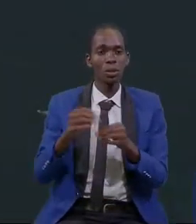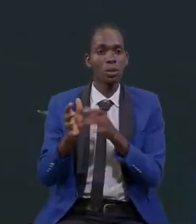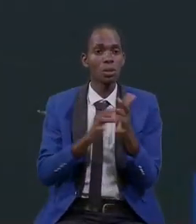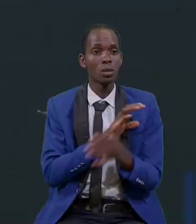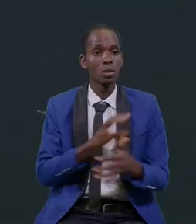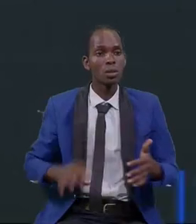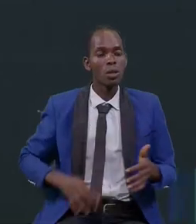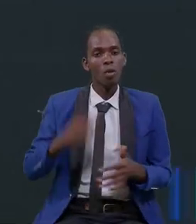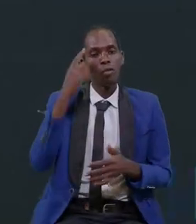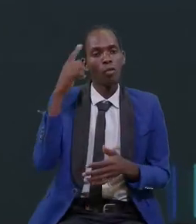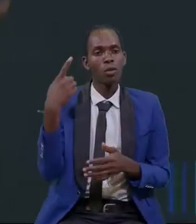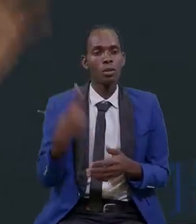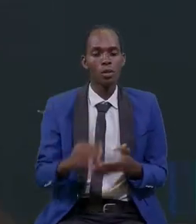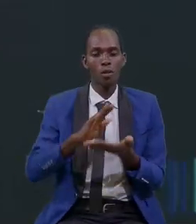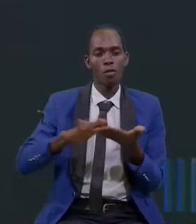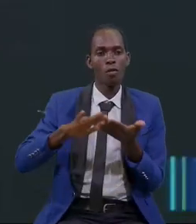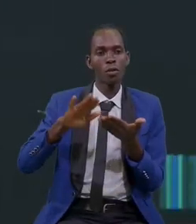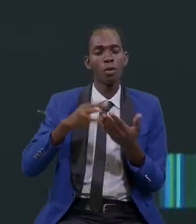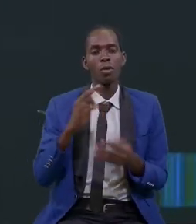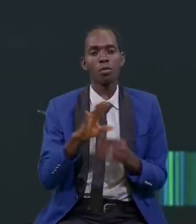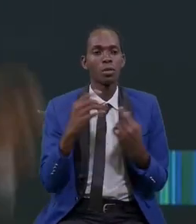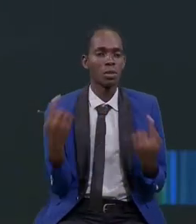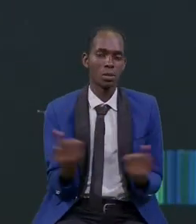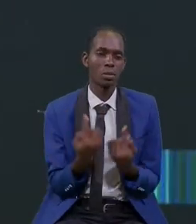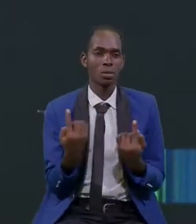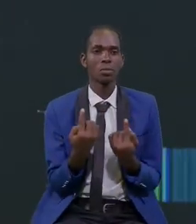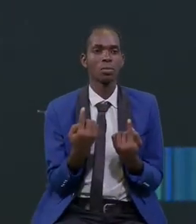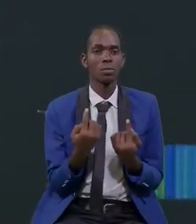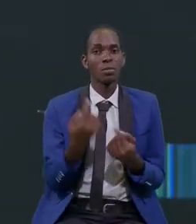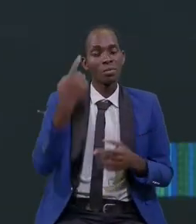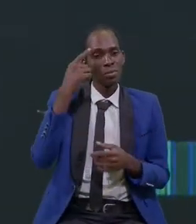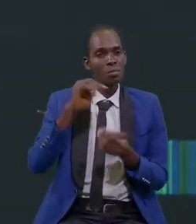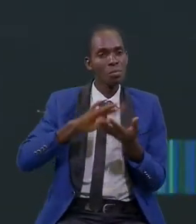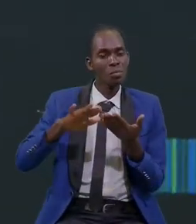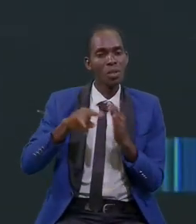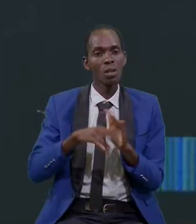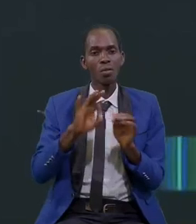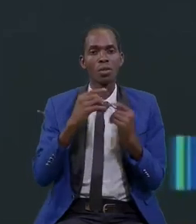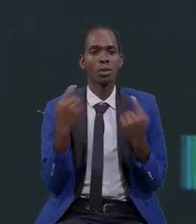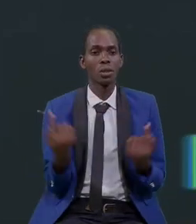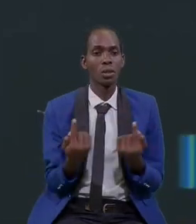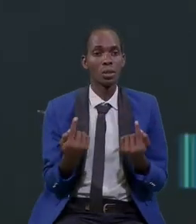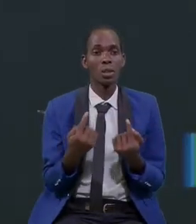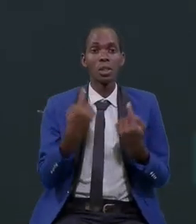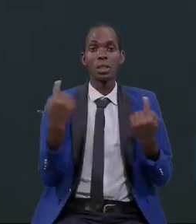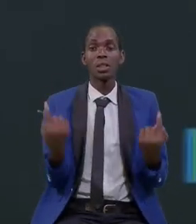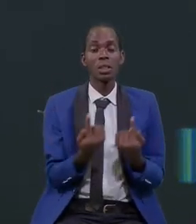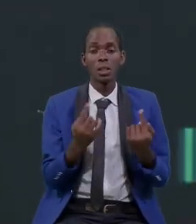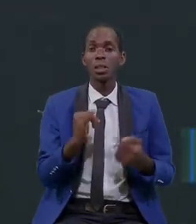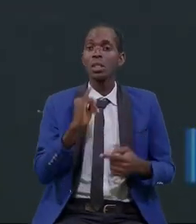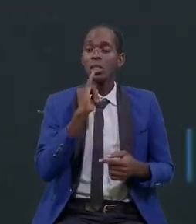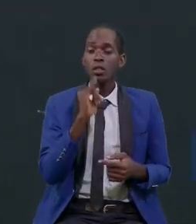pour la rémission de vos péchés, pour le pardon de vos péchés. Le péché n'est